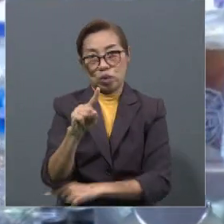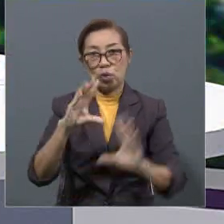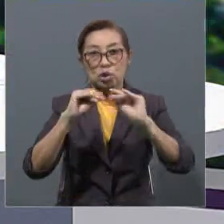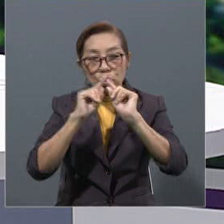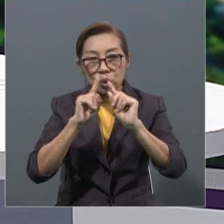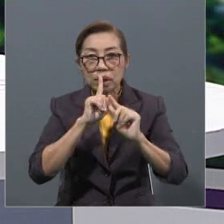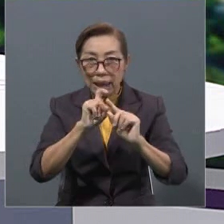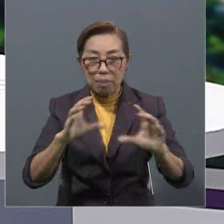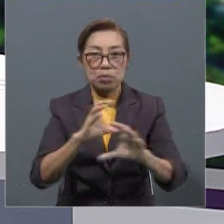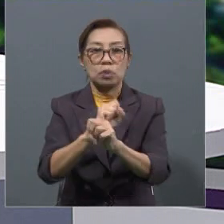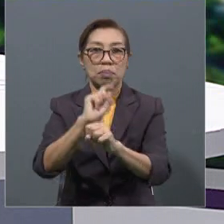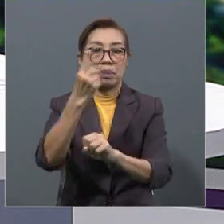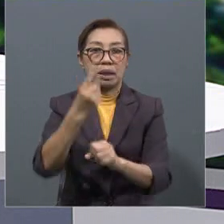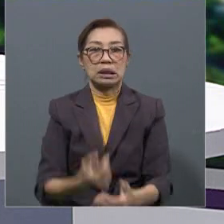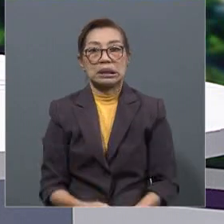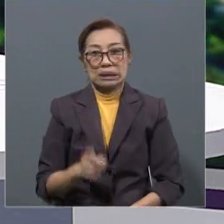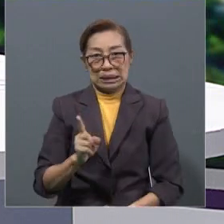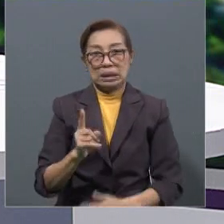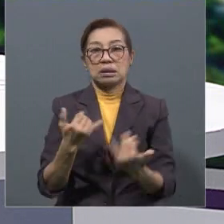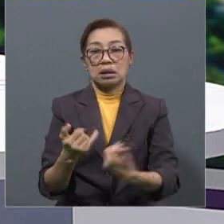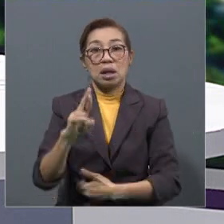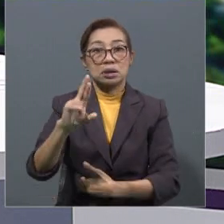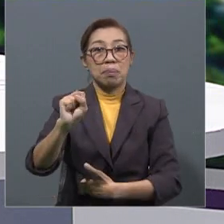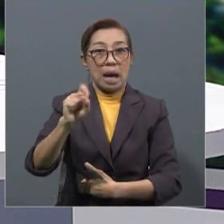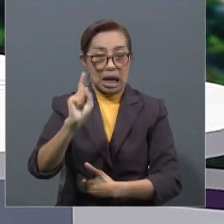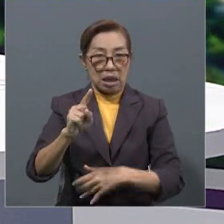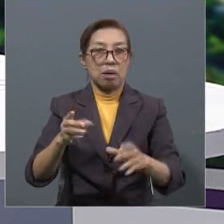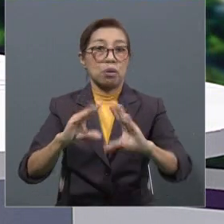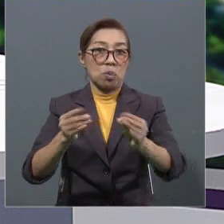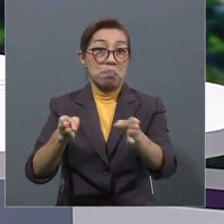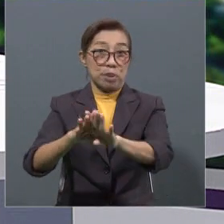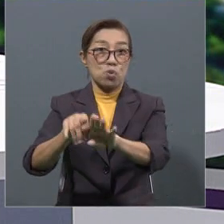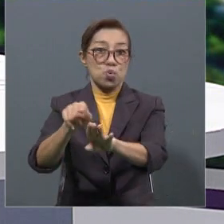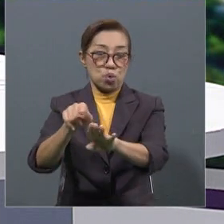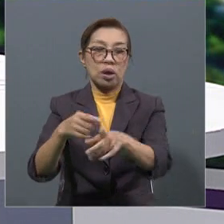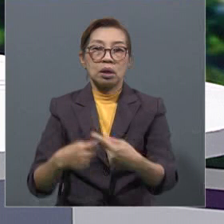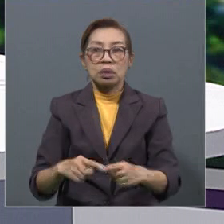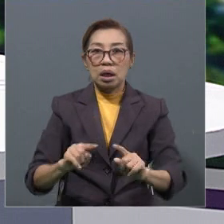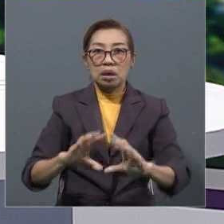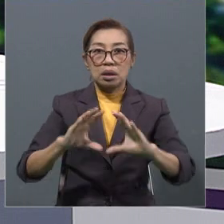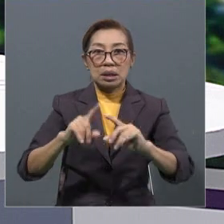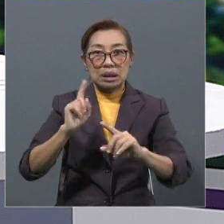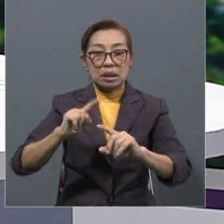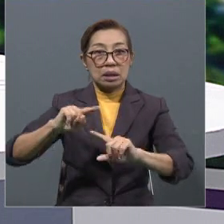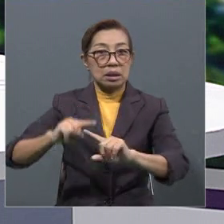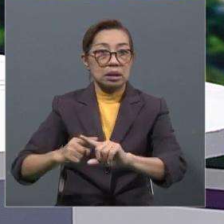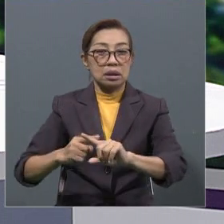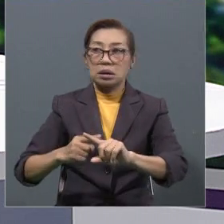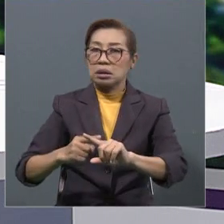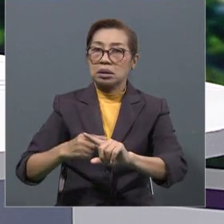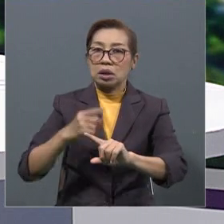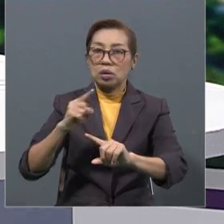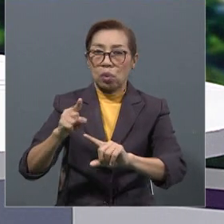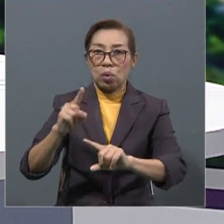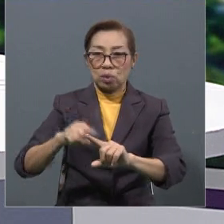ๆแล้วช่วงนี้เป็นช่วงของการปิดประชุมสภานะครับอยู่แต่ว่าการที่จะเปิดในเดือนหน้าคือ 1920ที่จะ